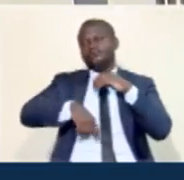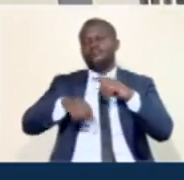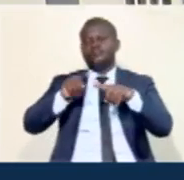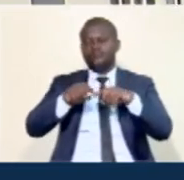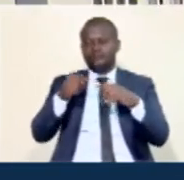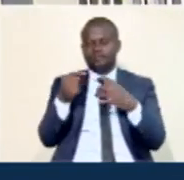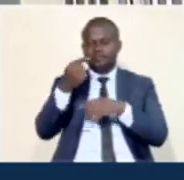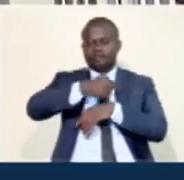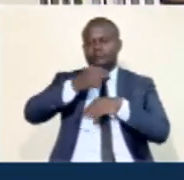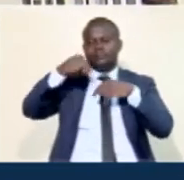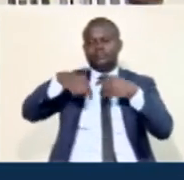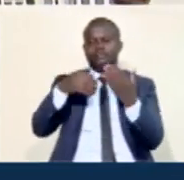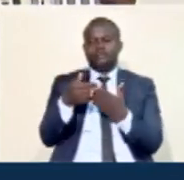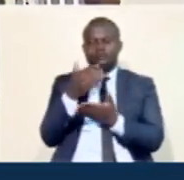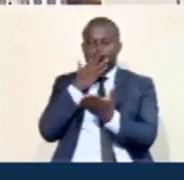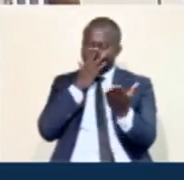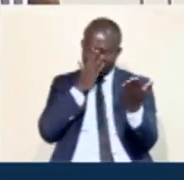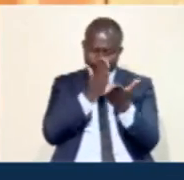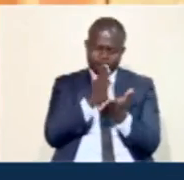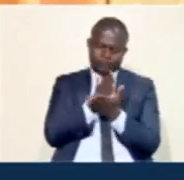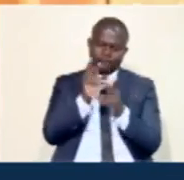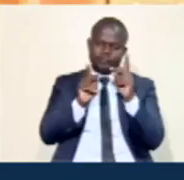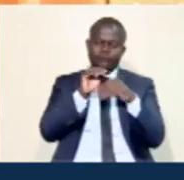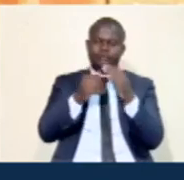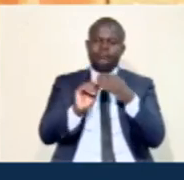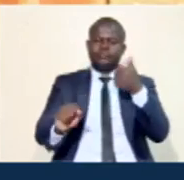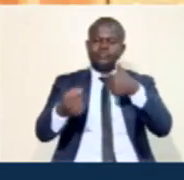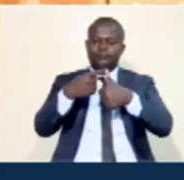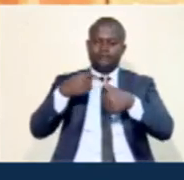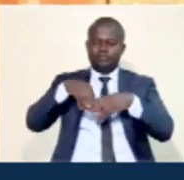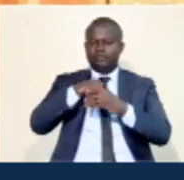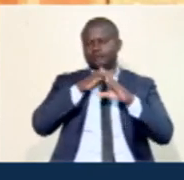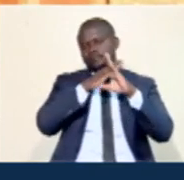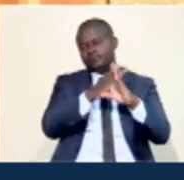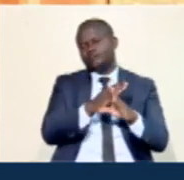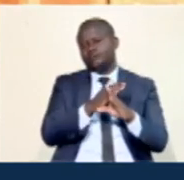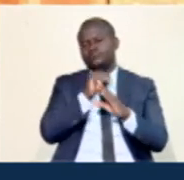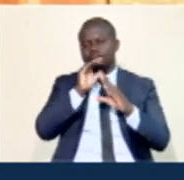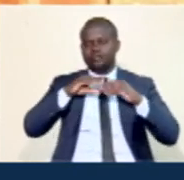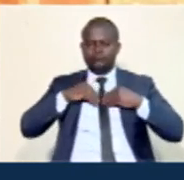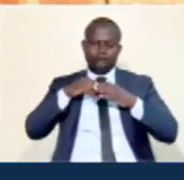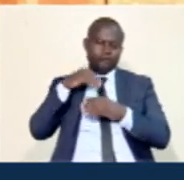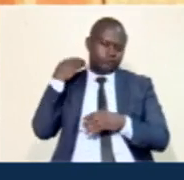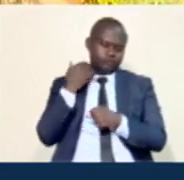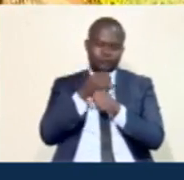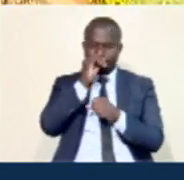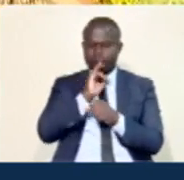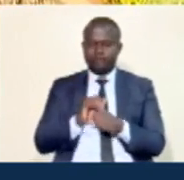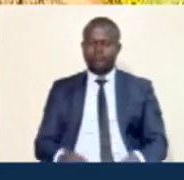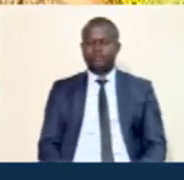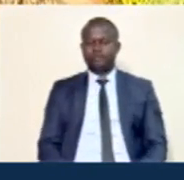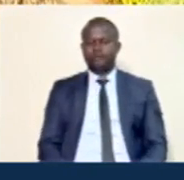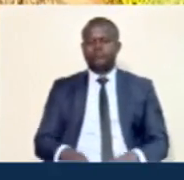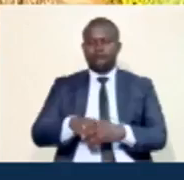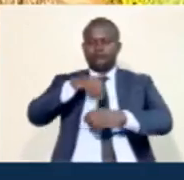uyu munsi rukaba mu by'ukuri abambere mu kurwanya abahakana bakanapfobya jenoside yakorewe abatutsi. Aha kuri